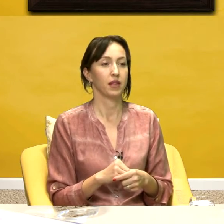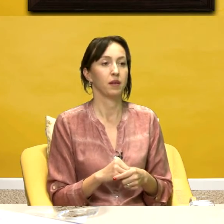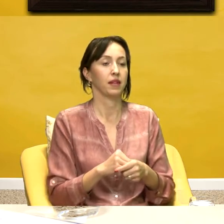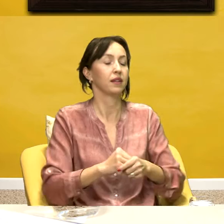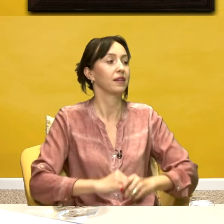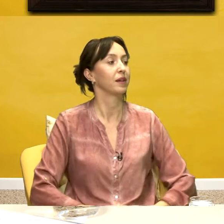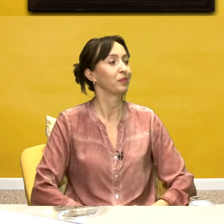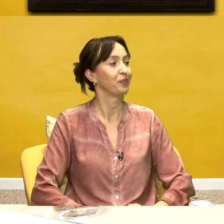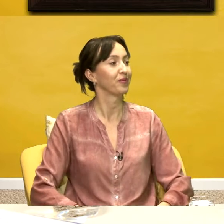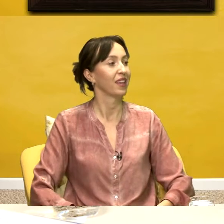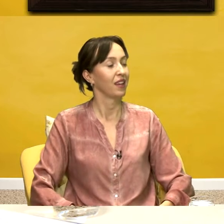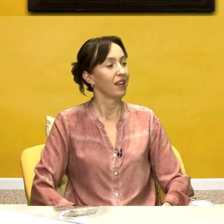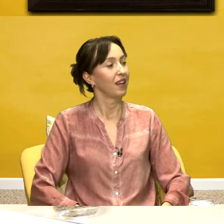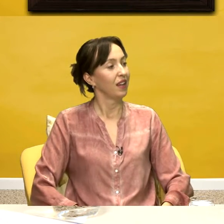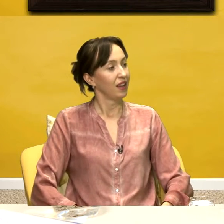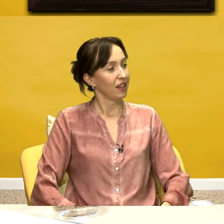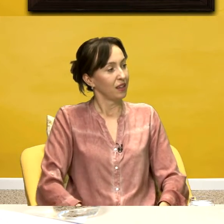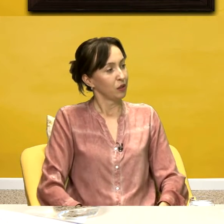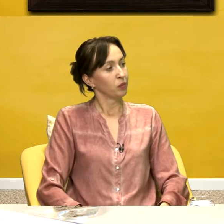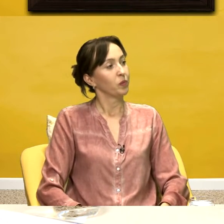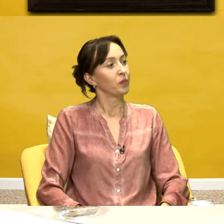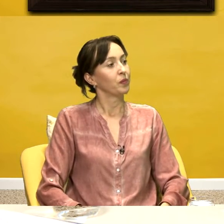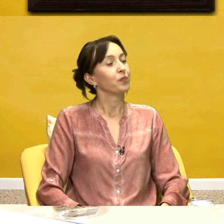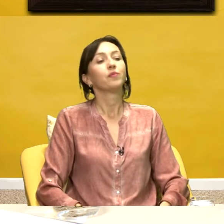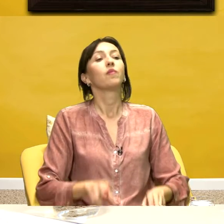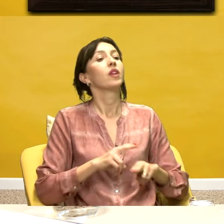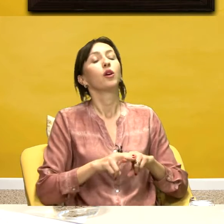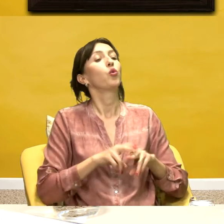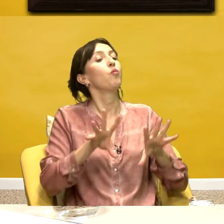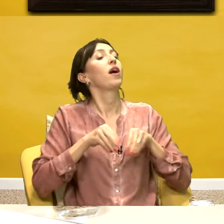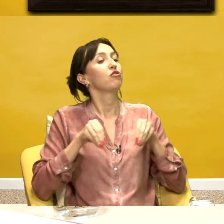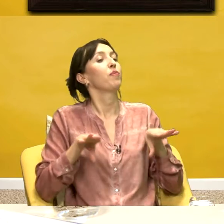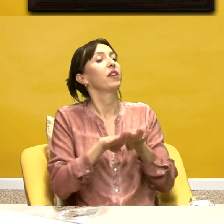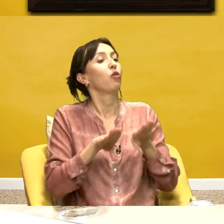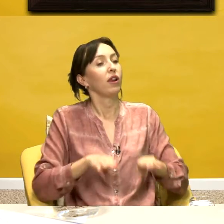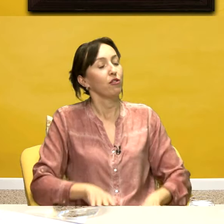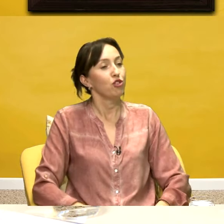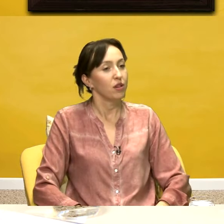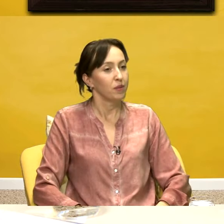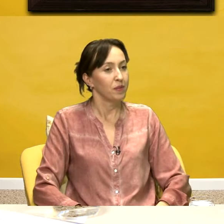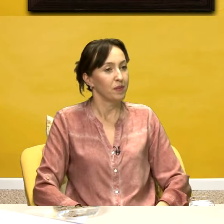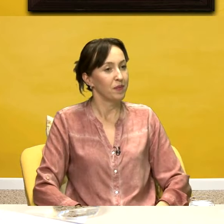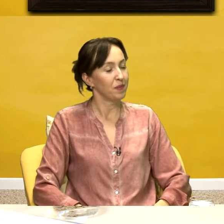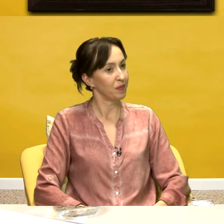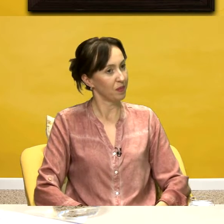Place matematica, da. Cum o primesc copiii? Cum o acceptă colegii?